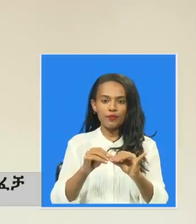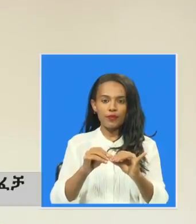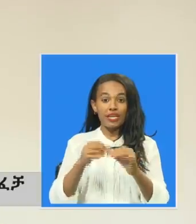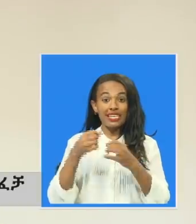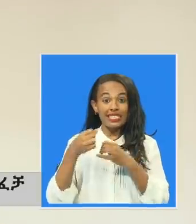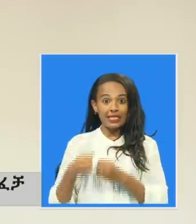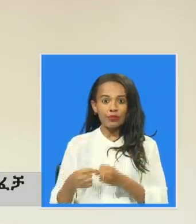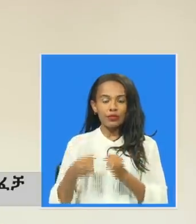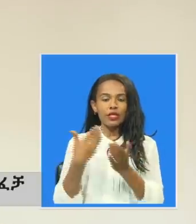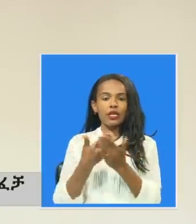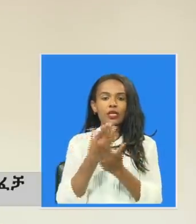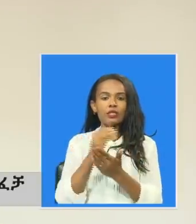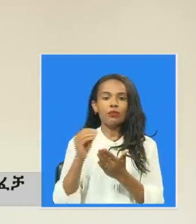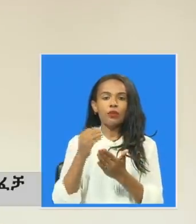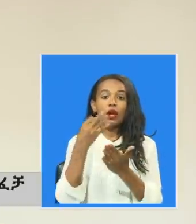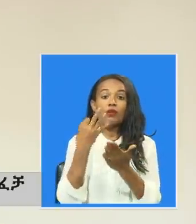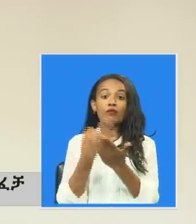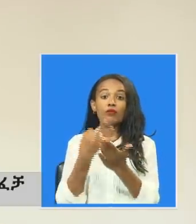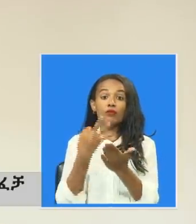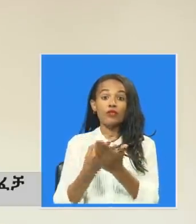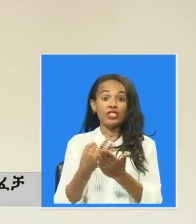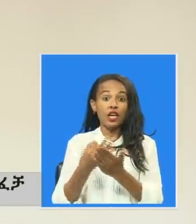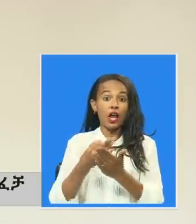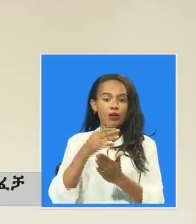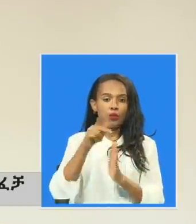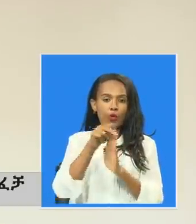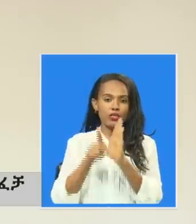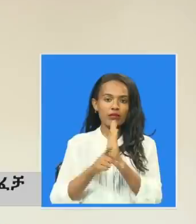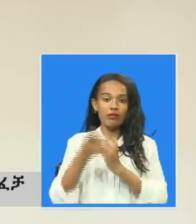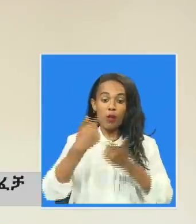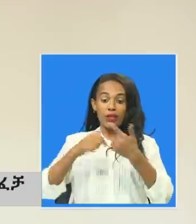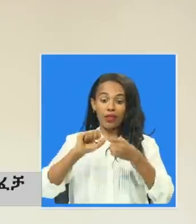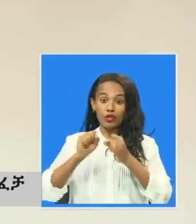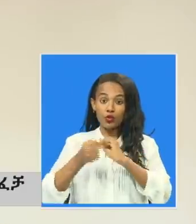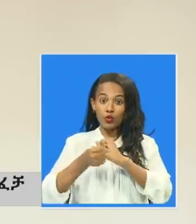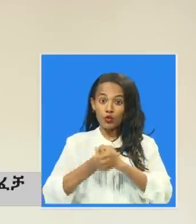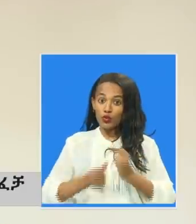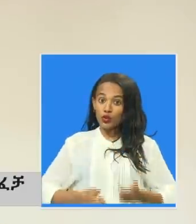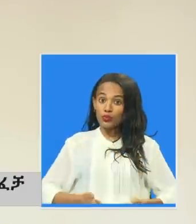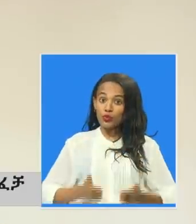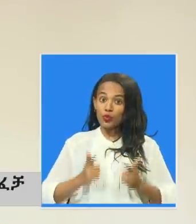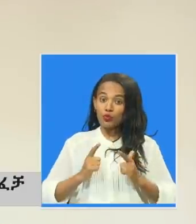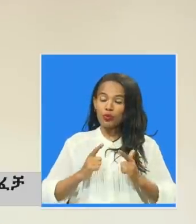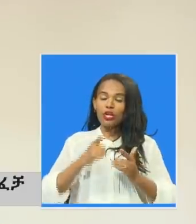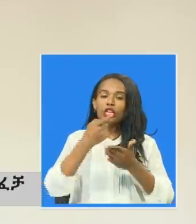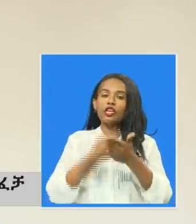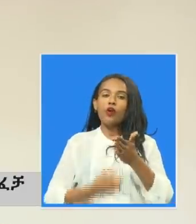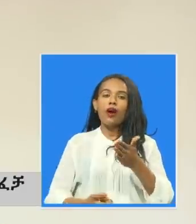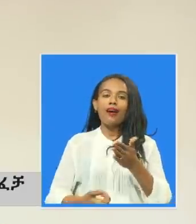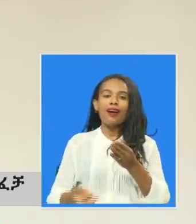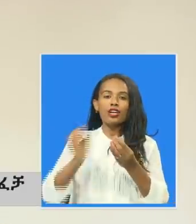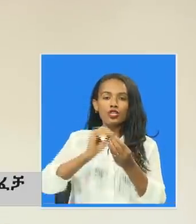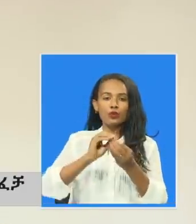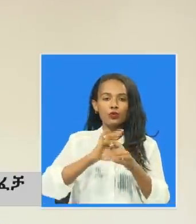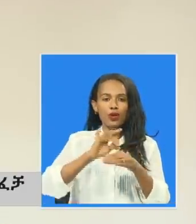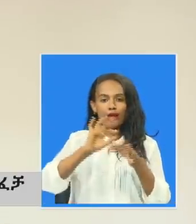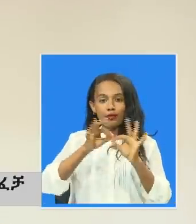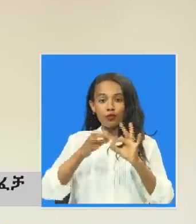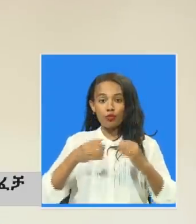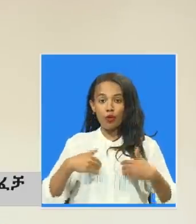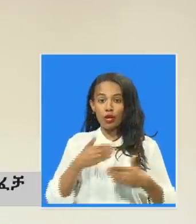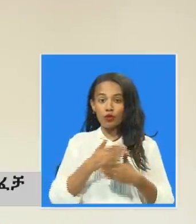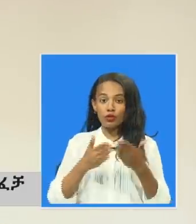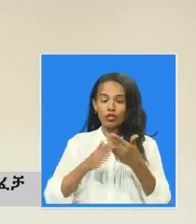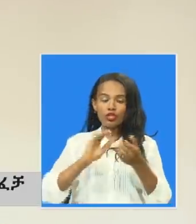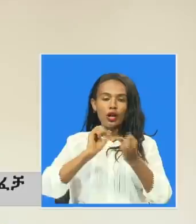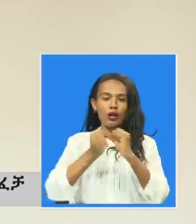ጥብቅ የገንዘብና የፊስካል ፖሊሲው ያመጣቸው ለውጦች ቢኖሩም የዋጋ ግሽበቱ ላይ ትርጉም ባለው ደረጃ